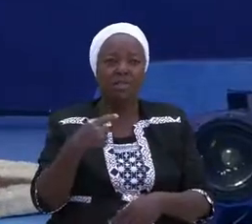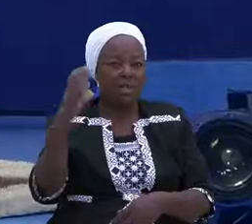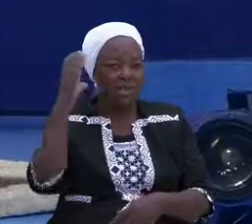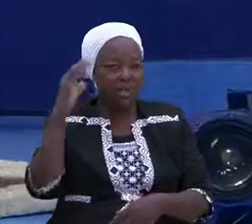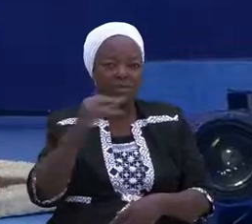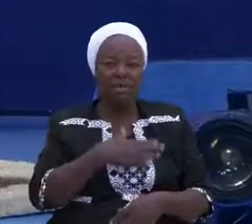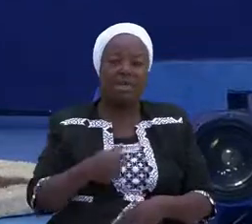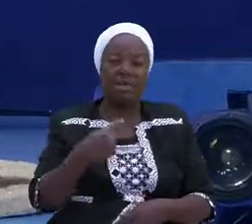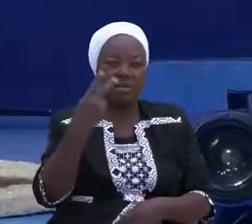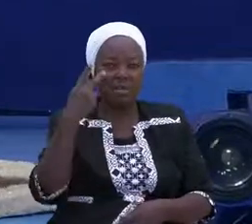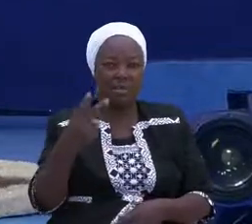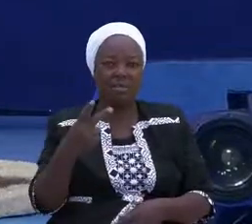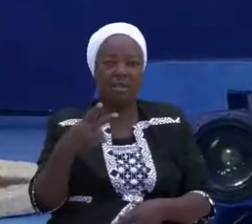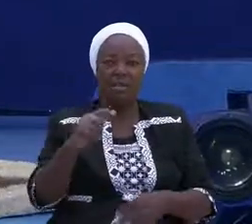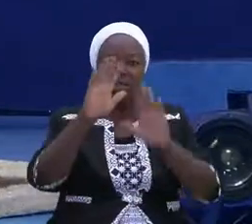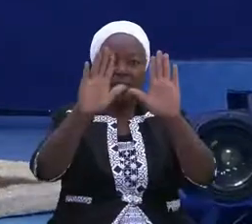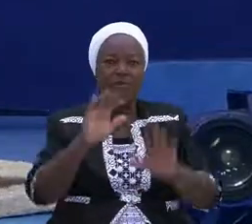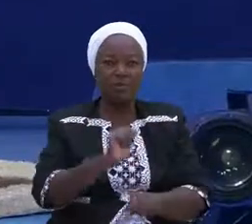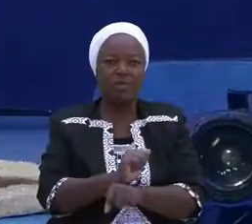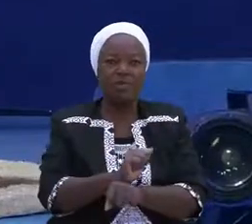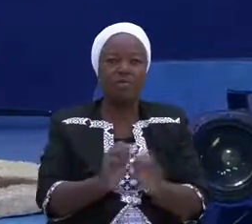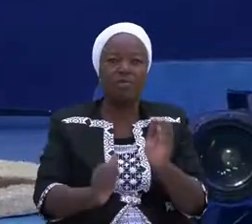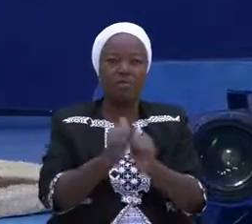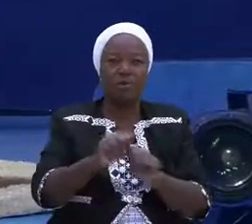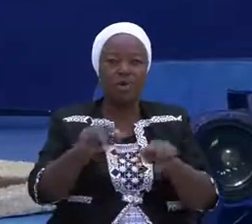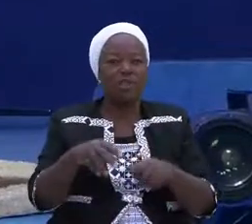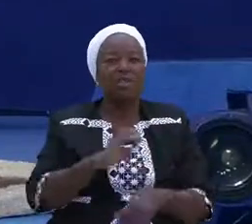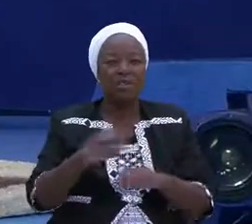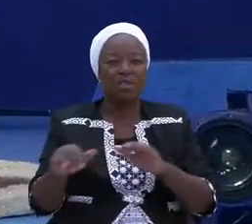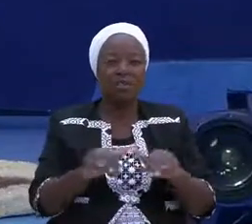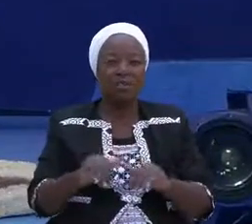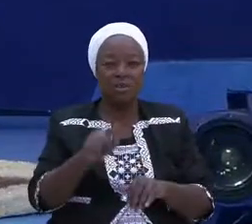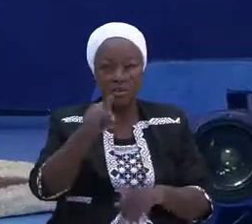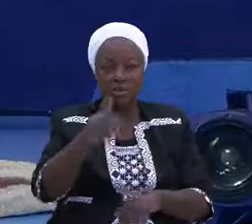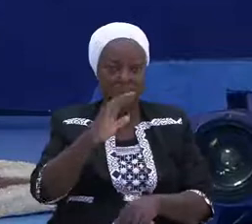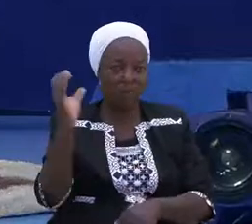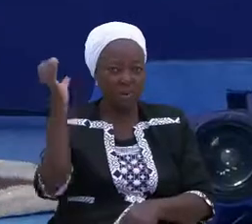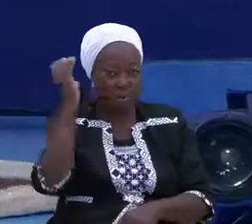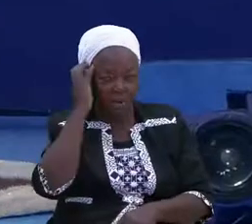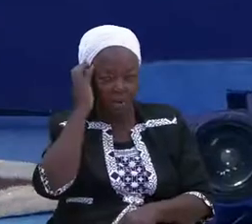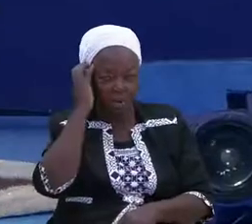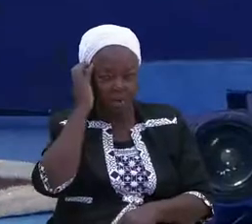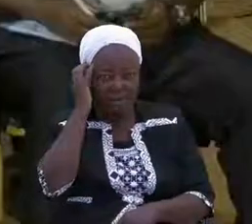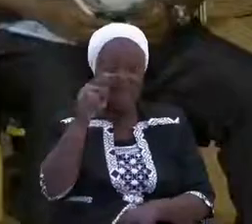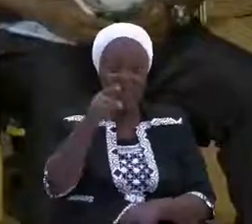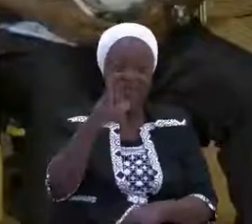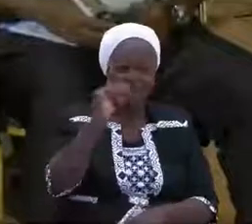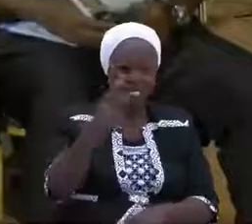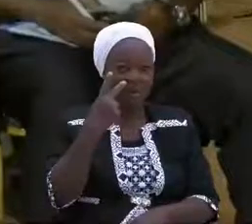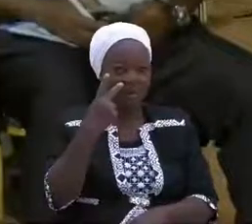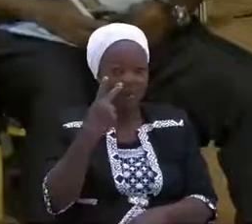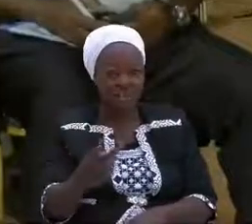Lorsqu'elles apprirent et virent les miracles qu'il faisait, tu entendras, tu